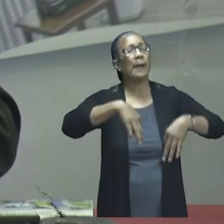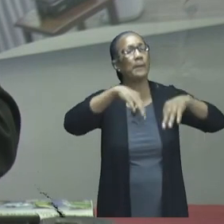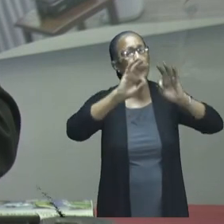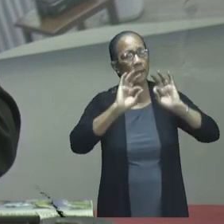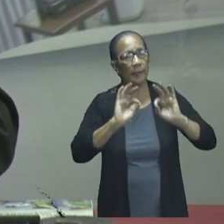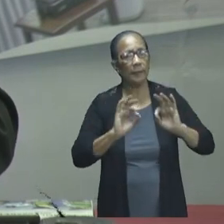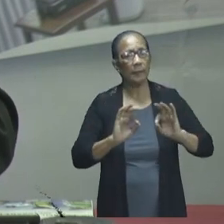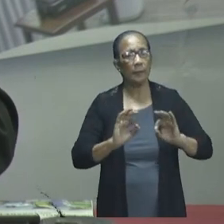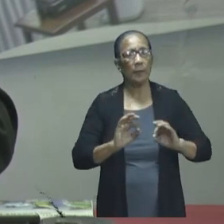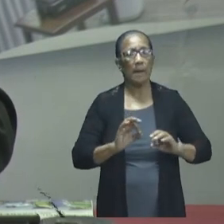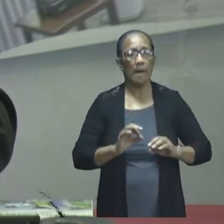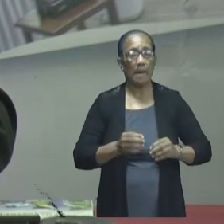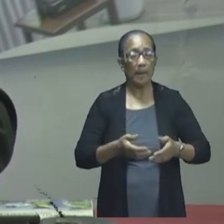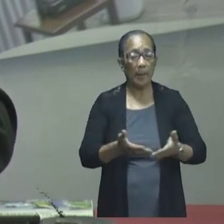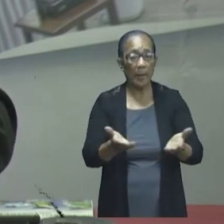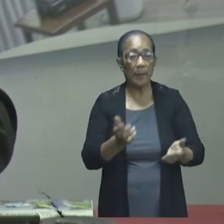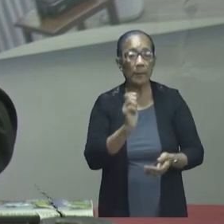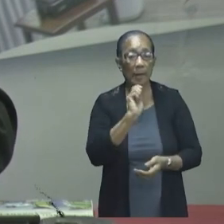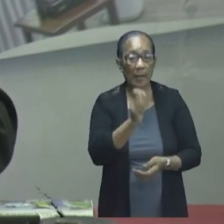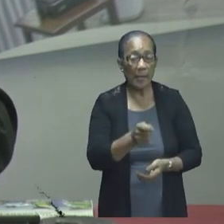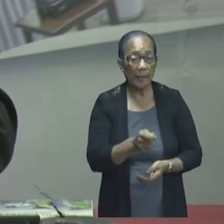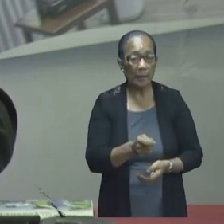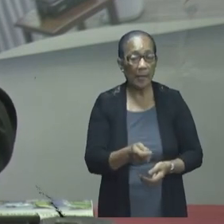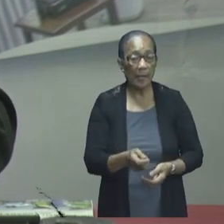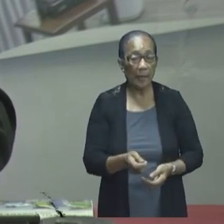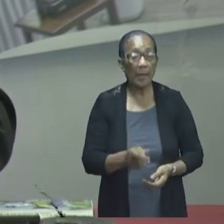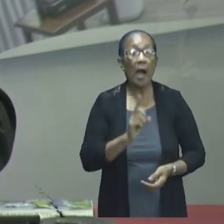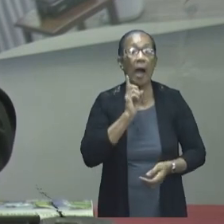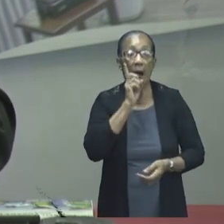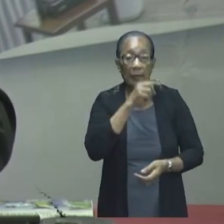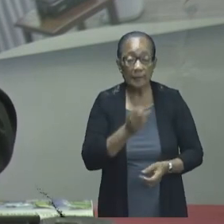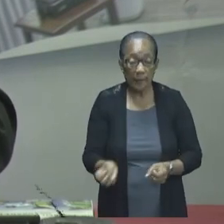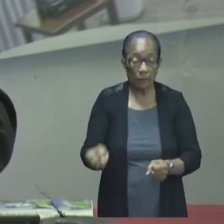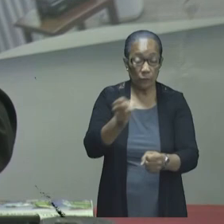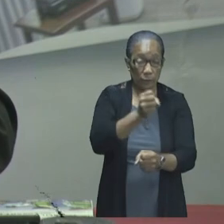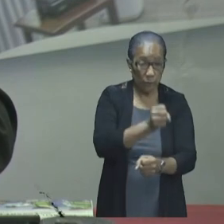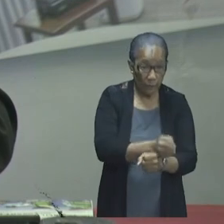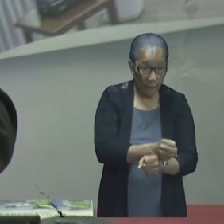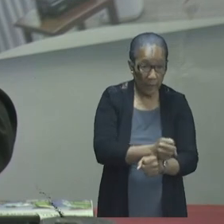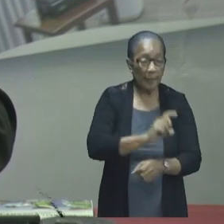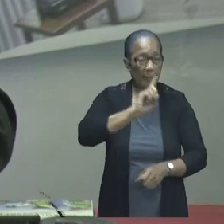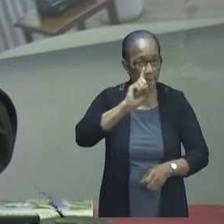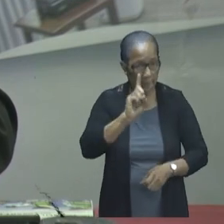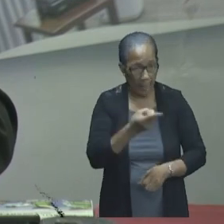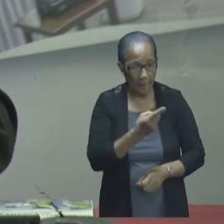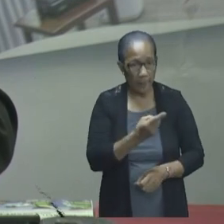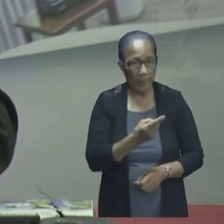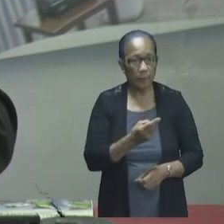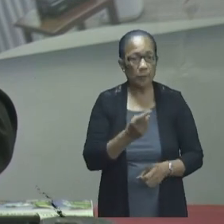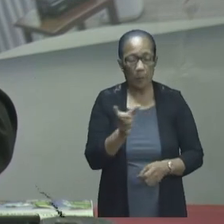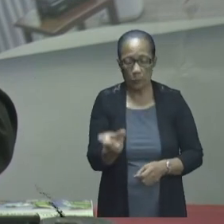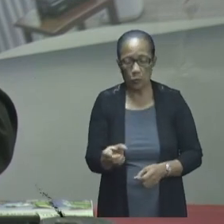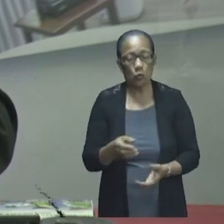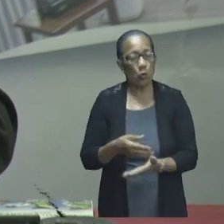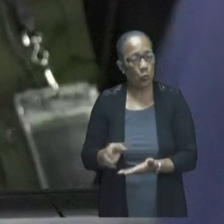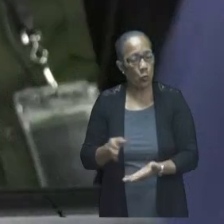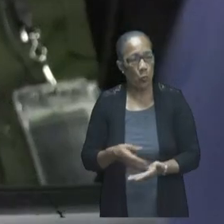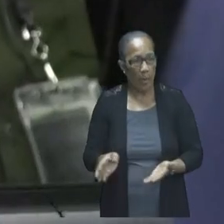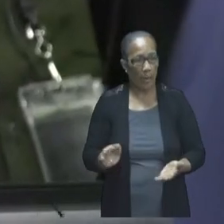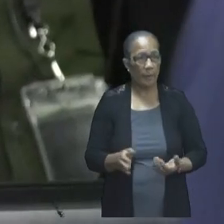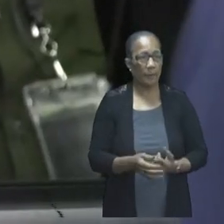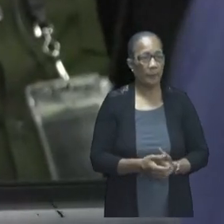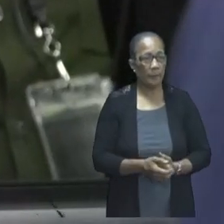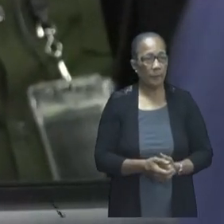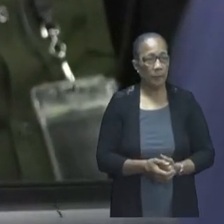en vervang je moet plaatsvinden dan wordt dat ook besproken en de coalitie worden besloten in de regeerde worden besproken binnen de regering